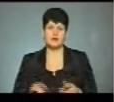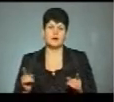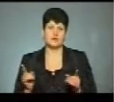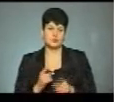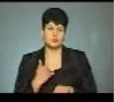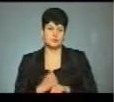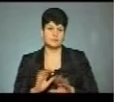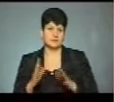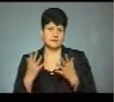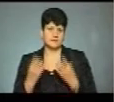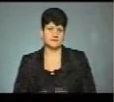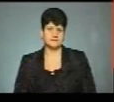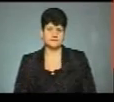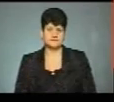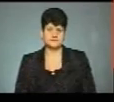дня.